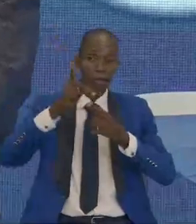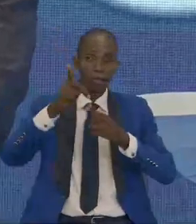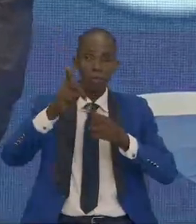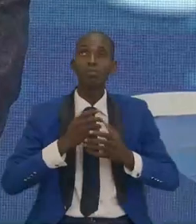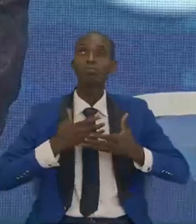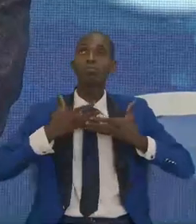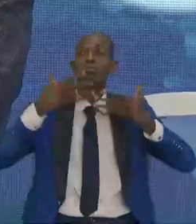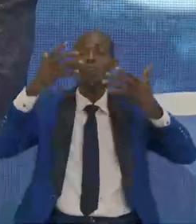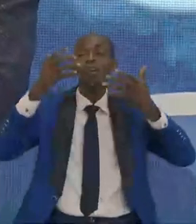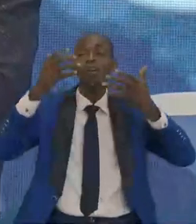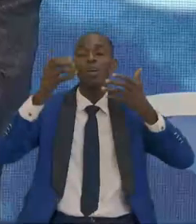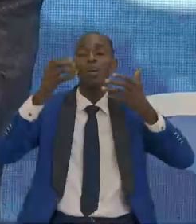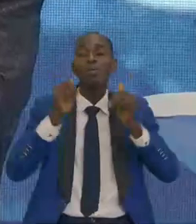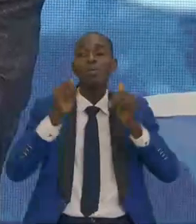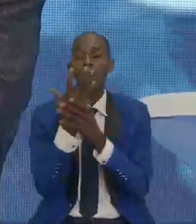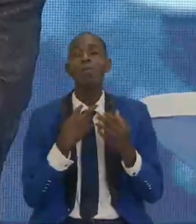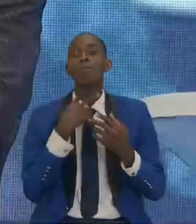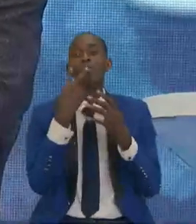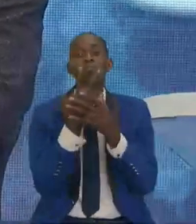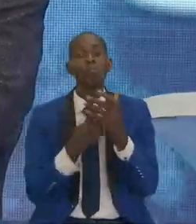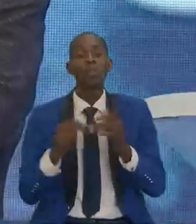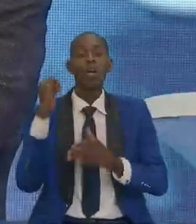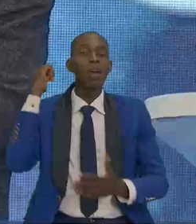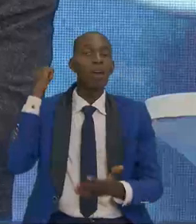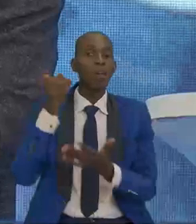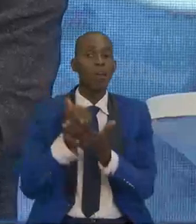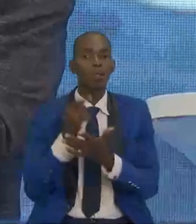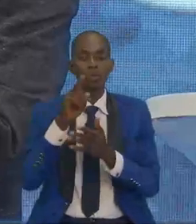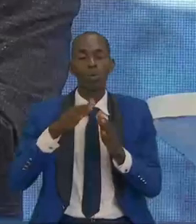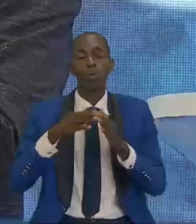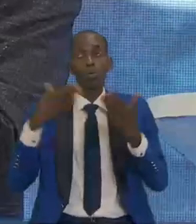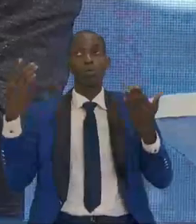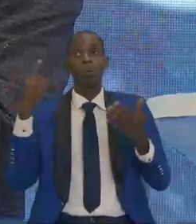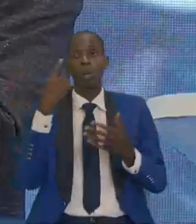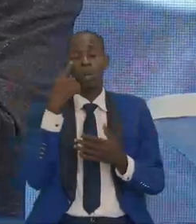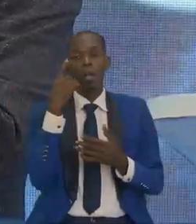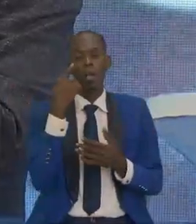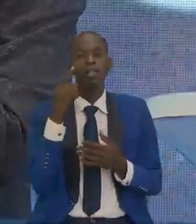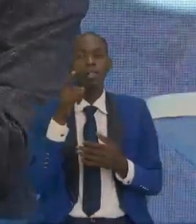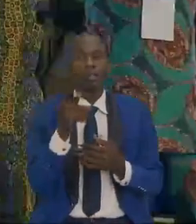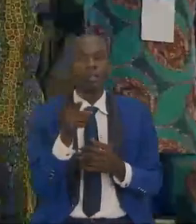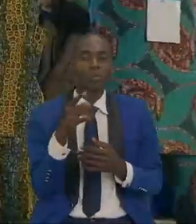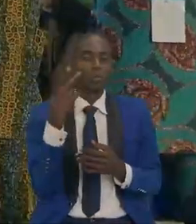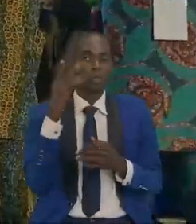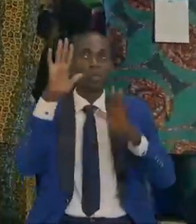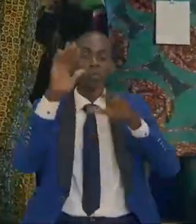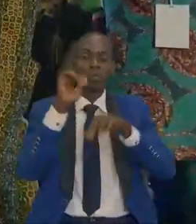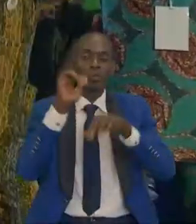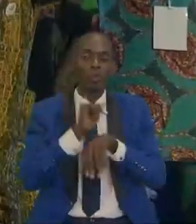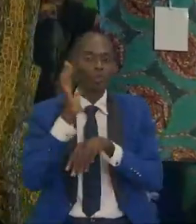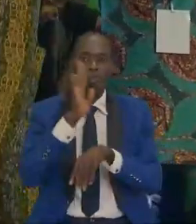Et lorsque nous aurons entendu le dernier Amen et que nous aurons ouvert les yeux pour voir le